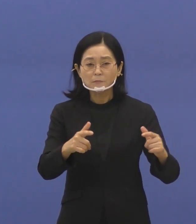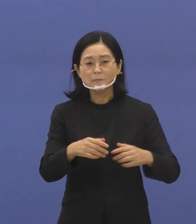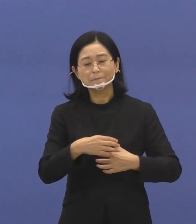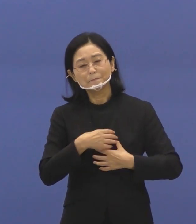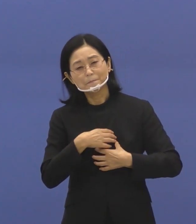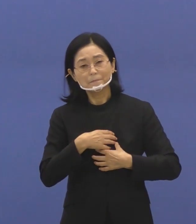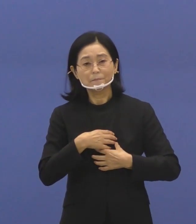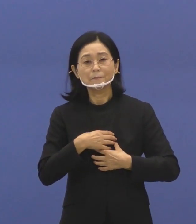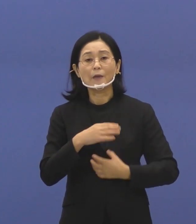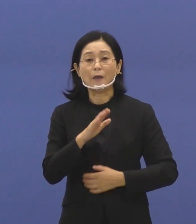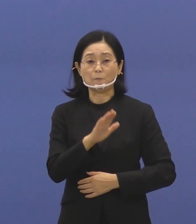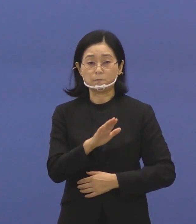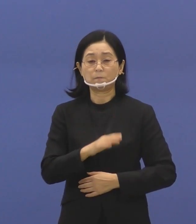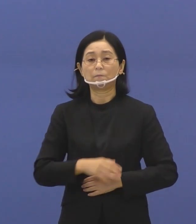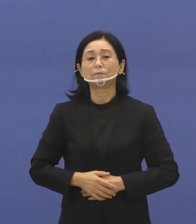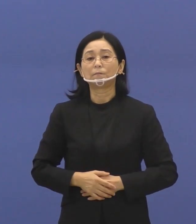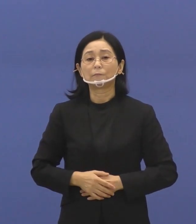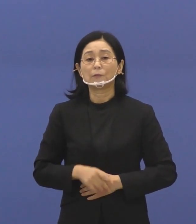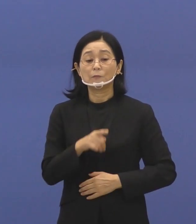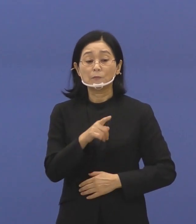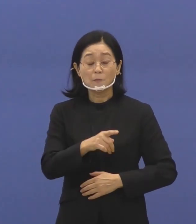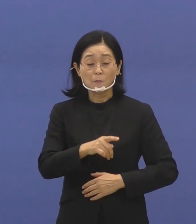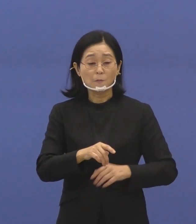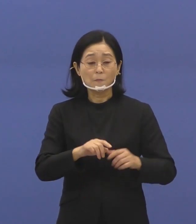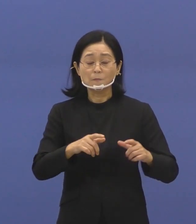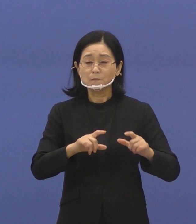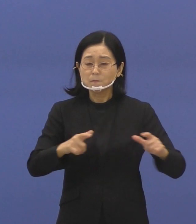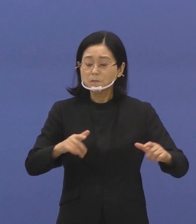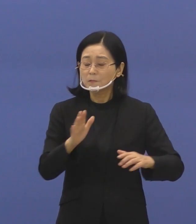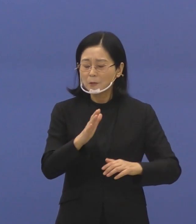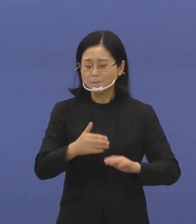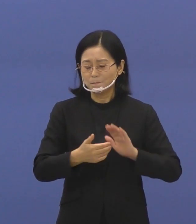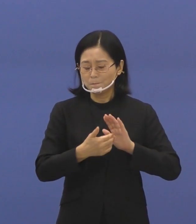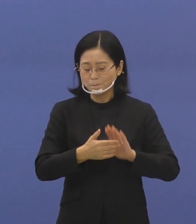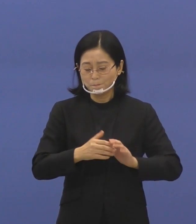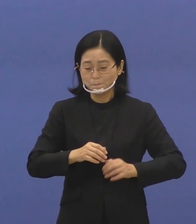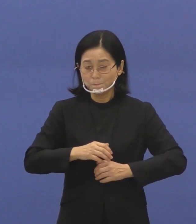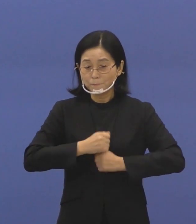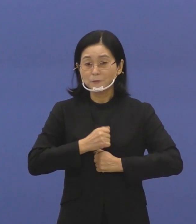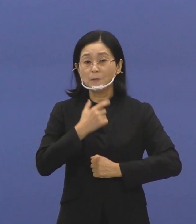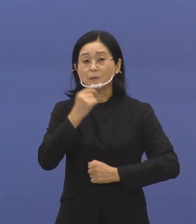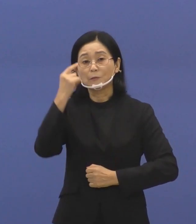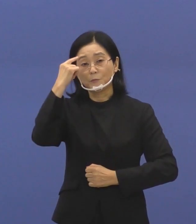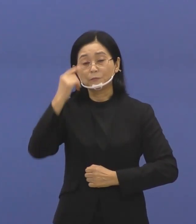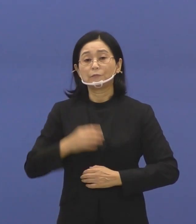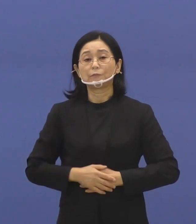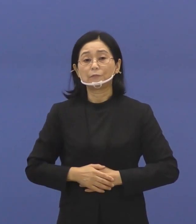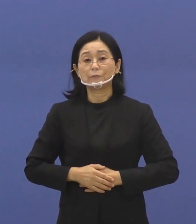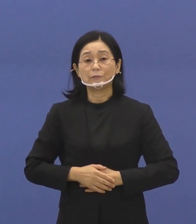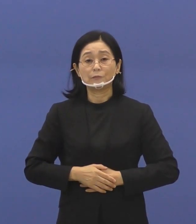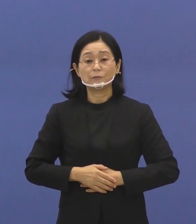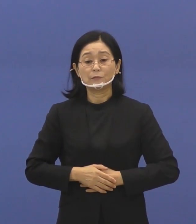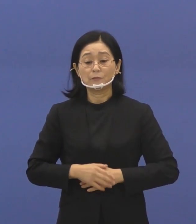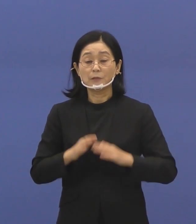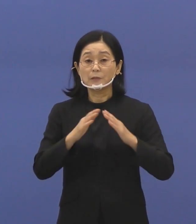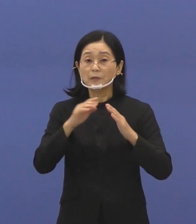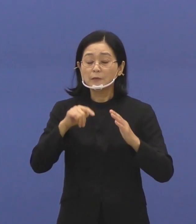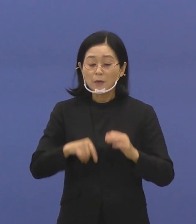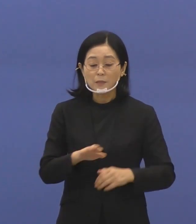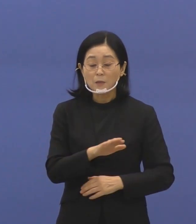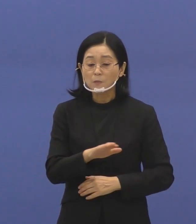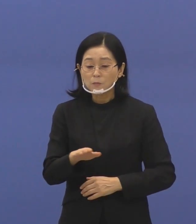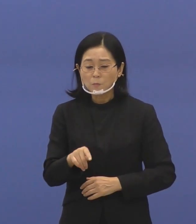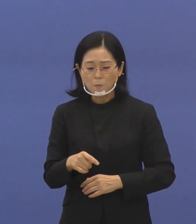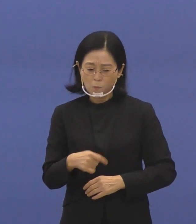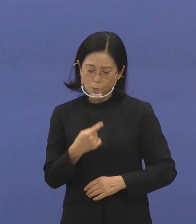ので、ここを気をつけていただきたいと思います。子どもの具合が悪ければ学校休ん